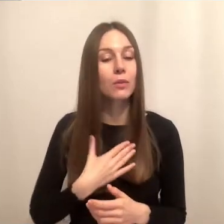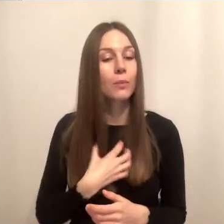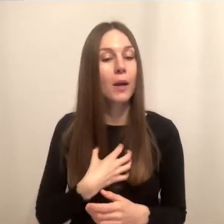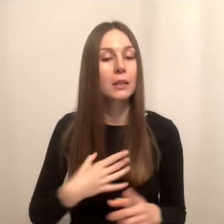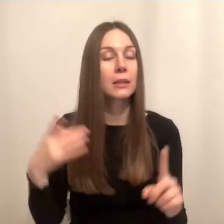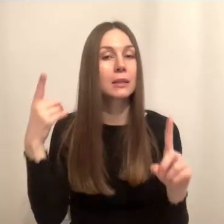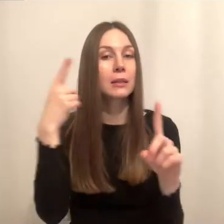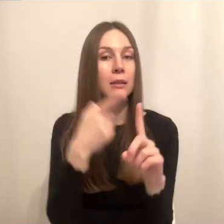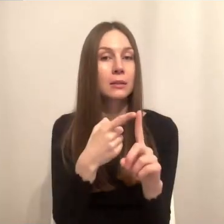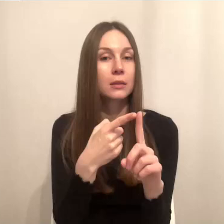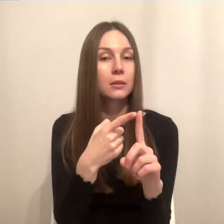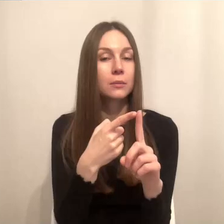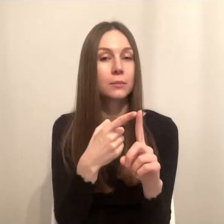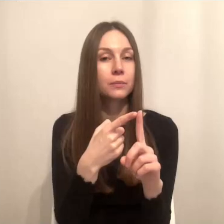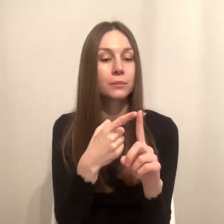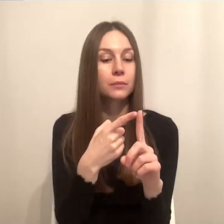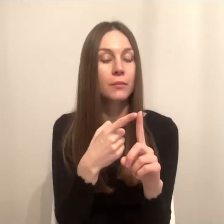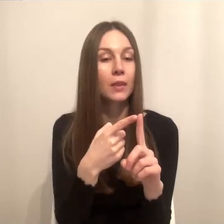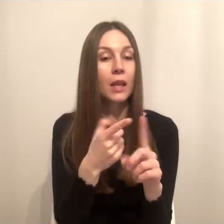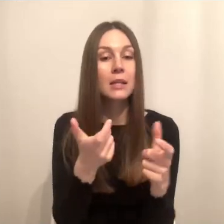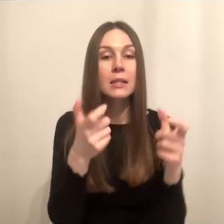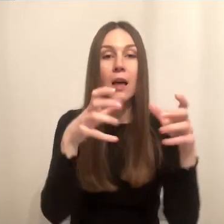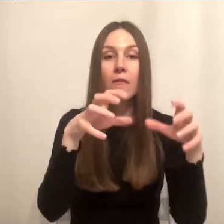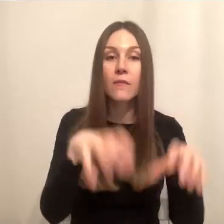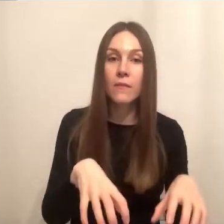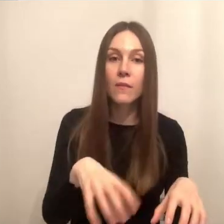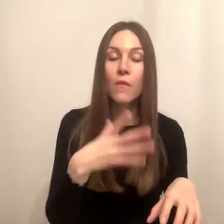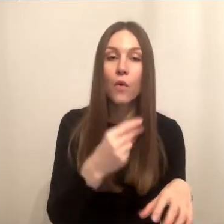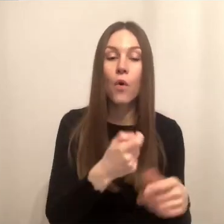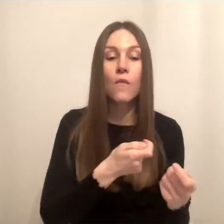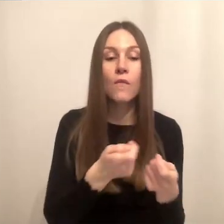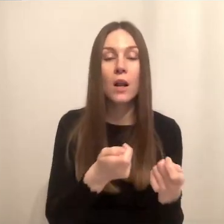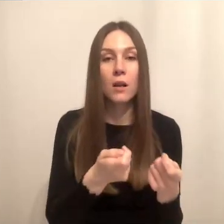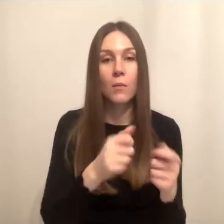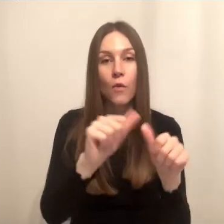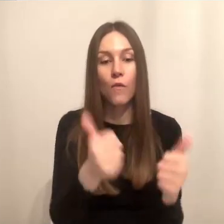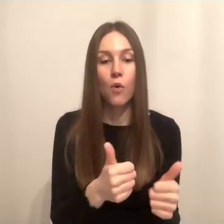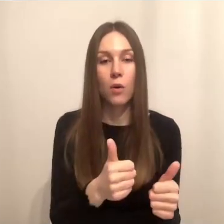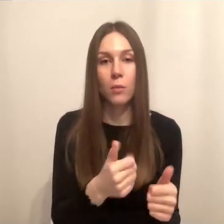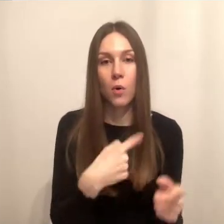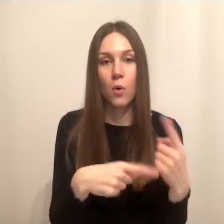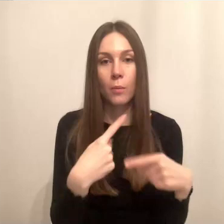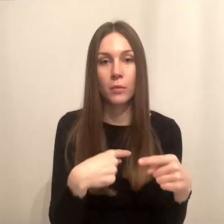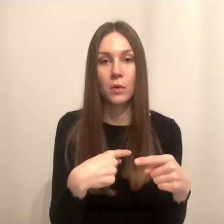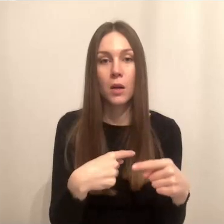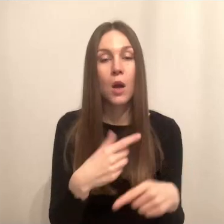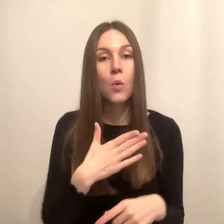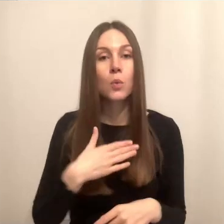atgaivinti būtent savivaldos patį valdymo modelį. Kur mūsų